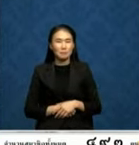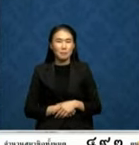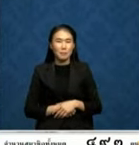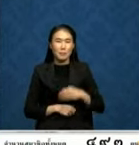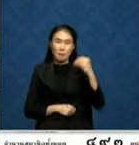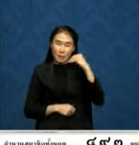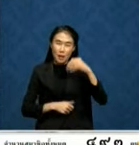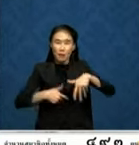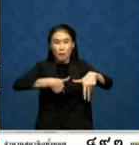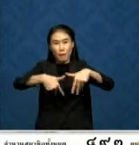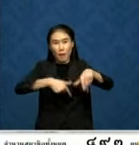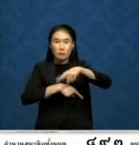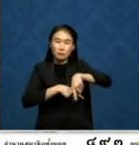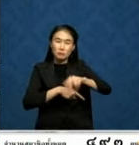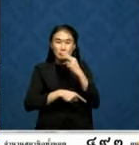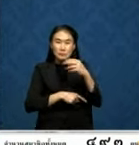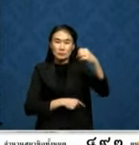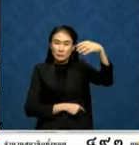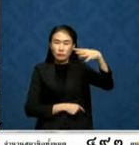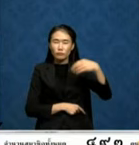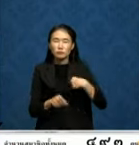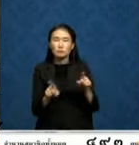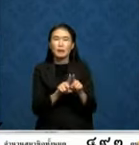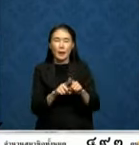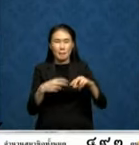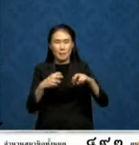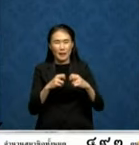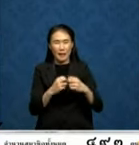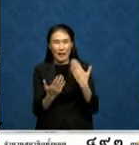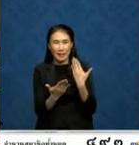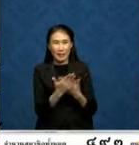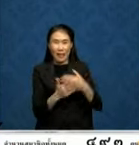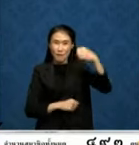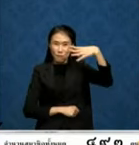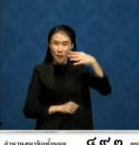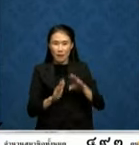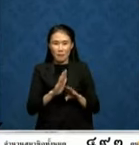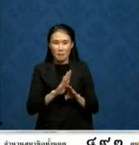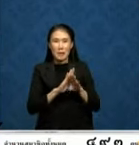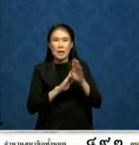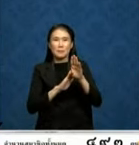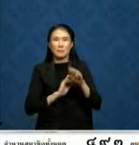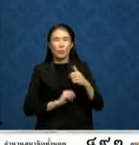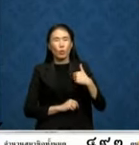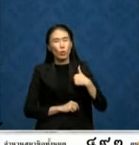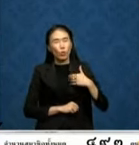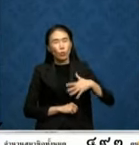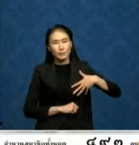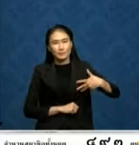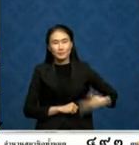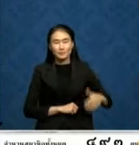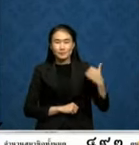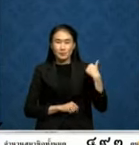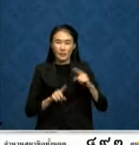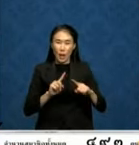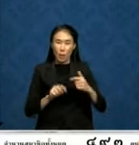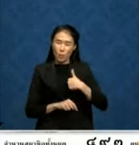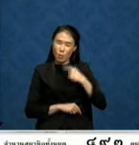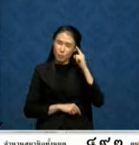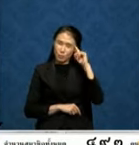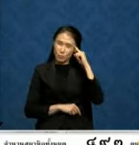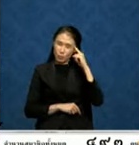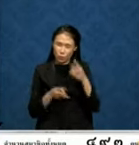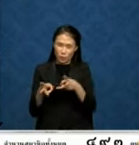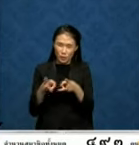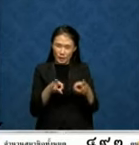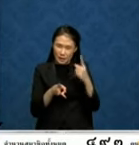ประชาชนที่ใช้ไฟฟ้าก็พูดถึงปัญหาค่าไฟฟ้าที่แพงขึ้นนะครับซึ่งผมไม่รู้ว่าจะจัด